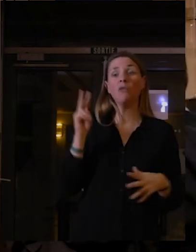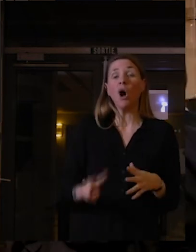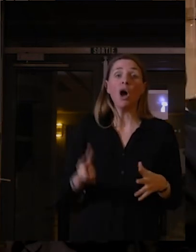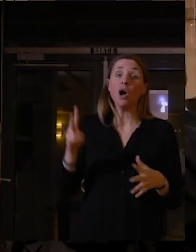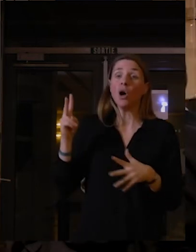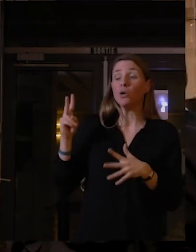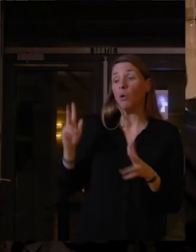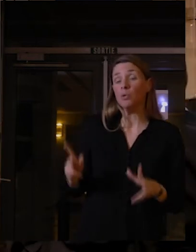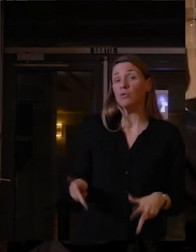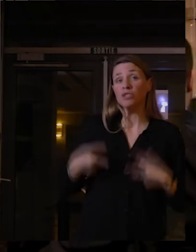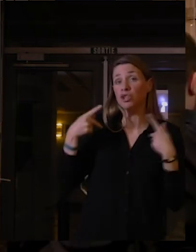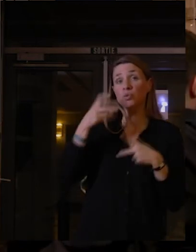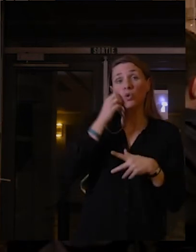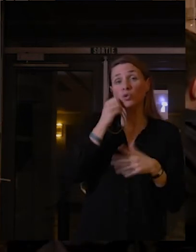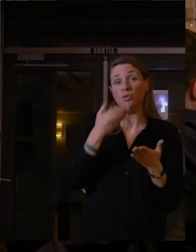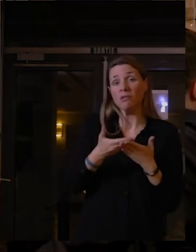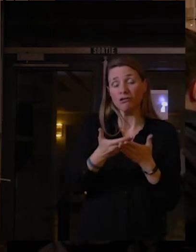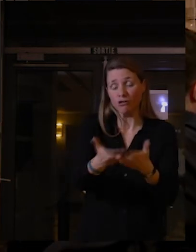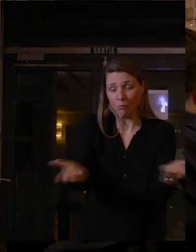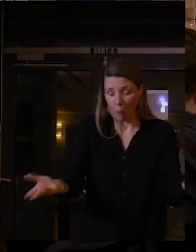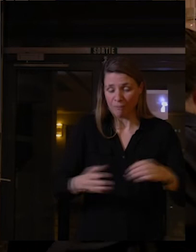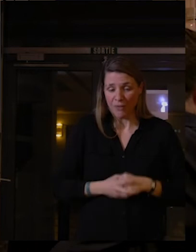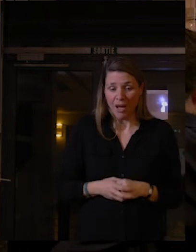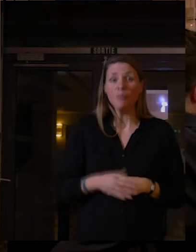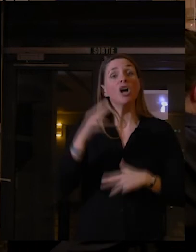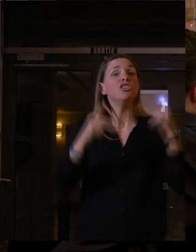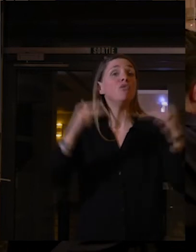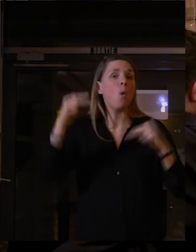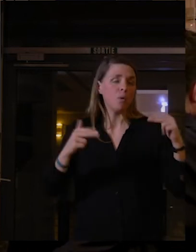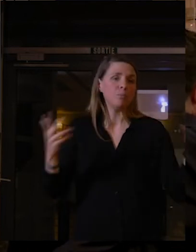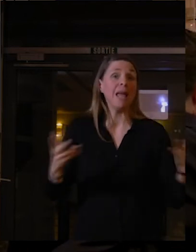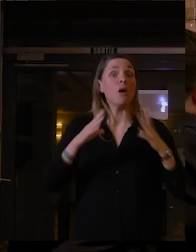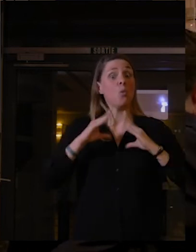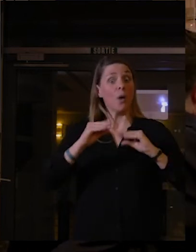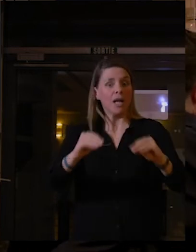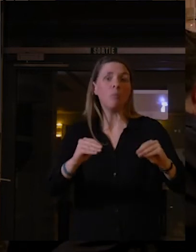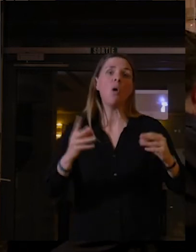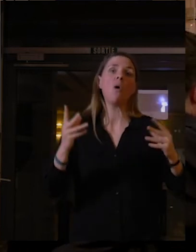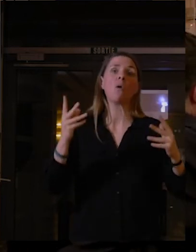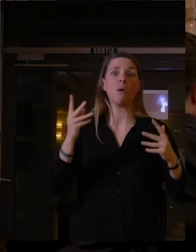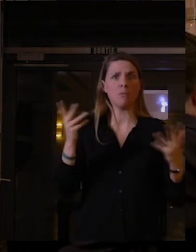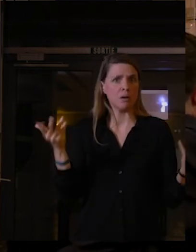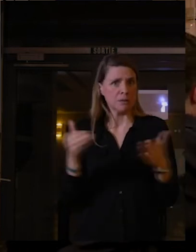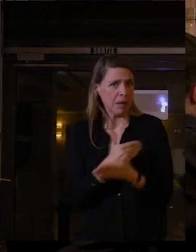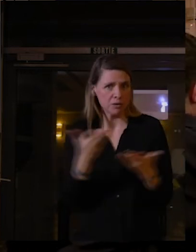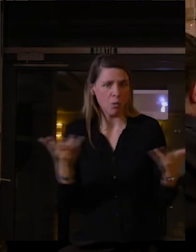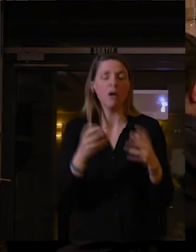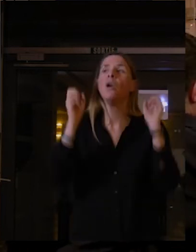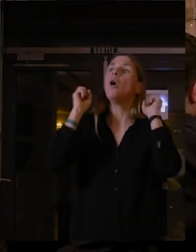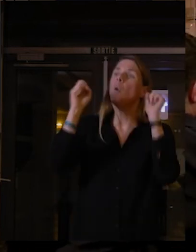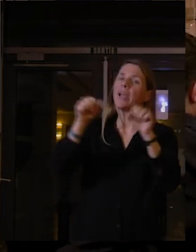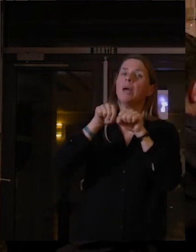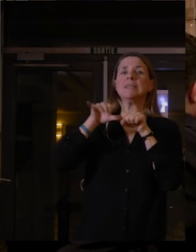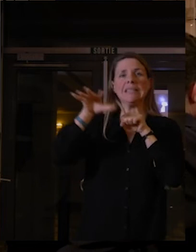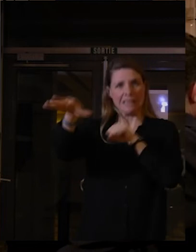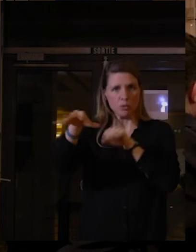plus ou moins grande échelle. Et je voulais savoir qu'est-ce qu'on fait concrètement, qu'est-ce qui est mis en place concrètement. Alors, ok pour la